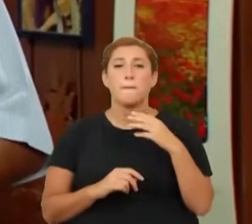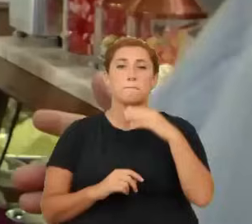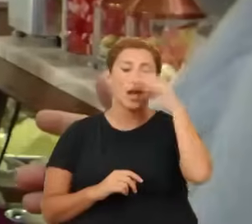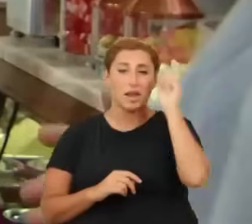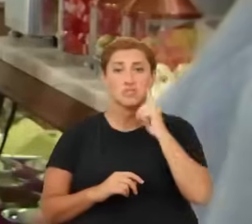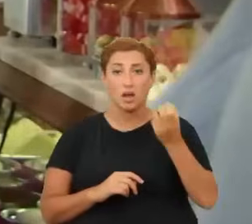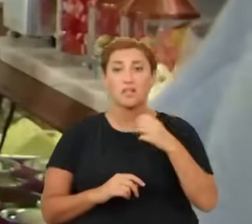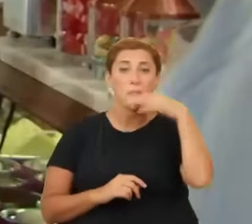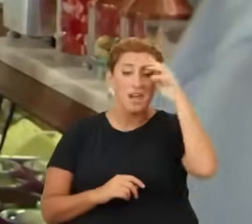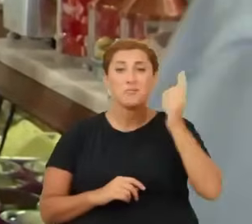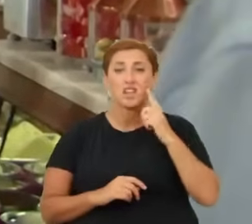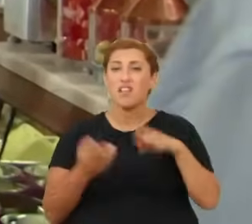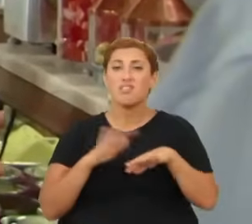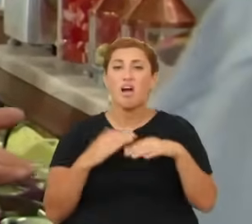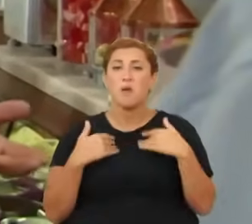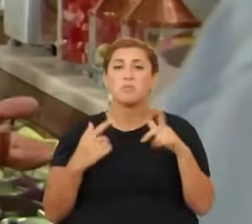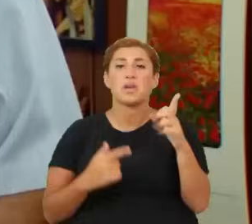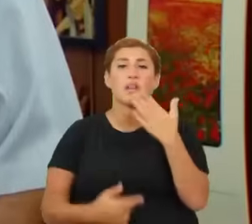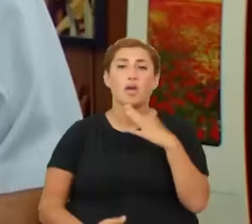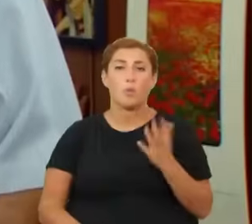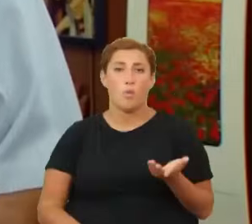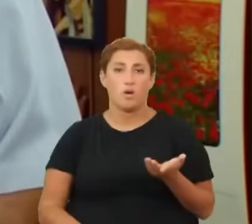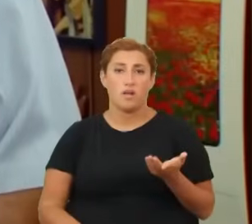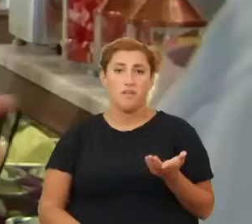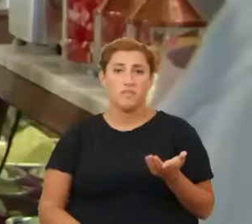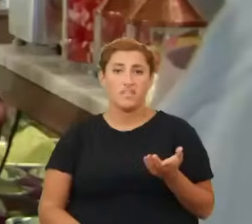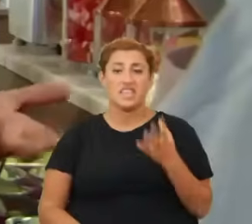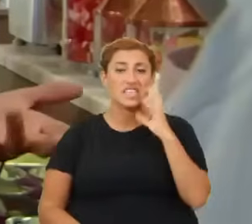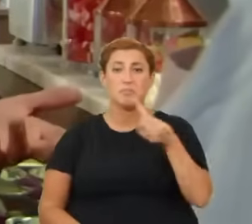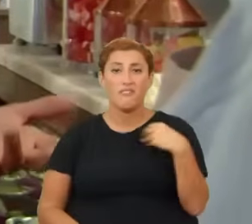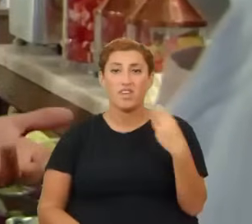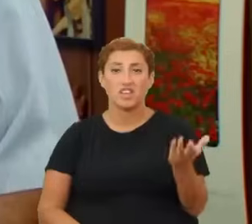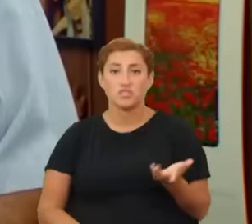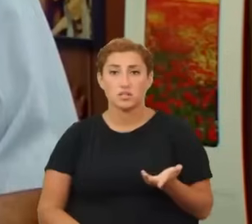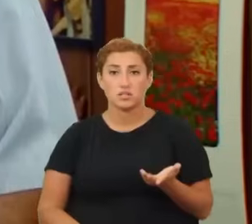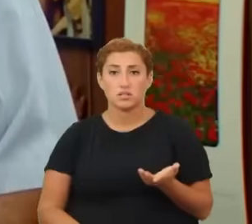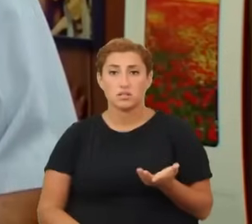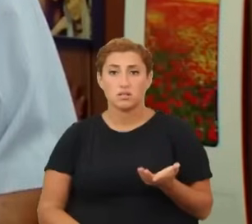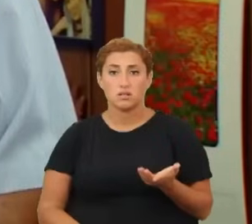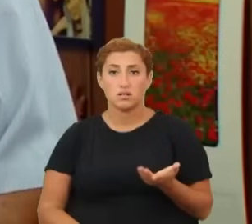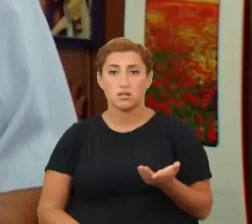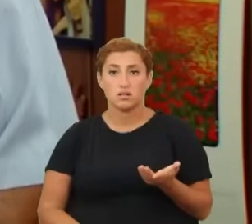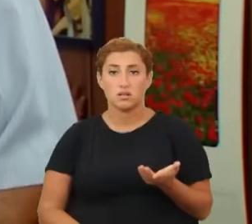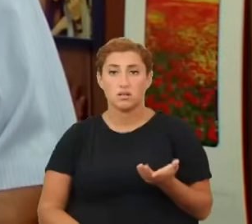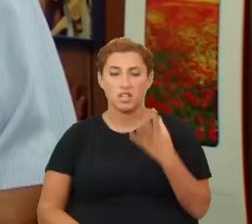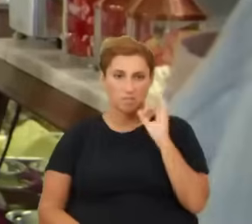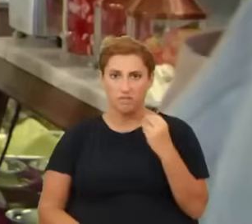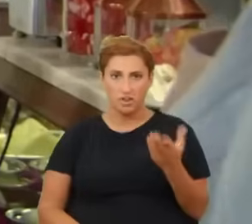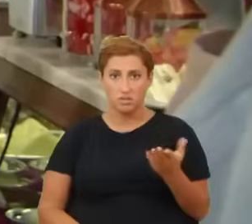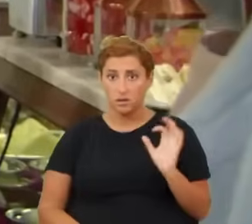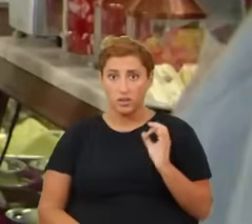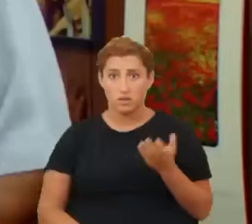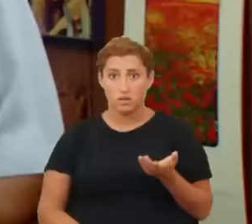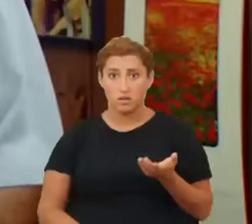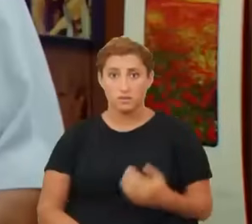mı? Şimdi bayram şekerini ne yapacağız? Gerek yok yani. Kime vereceğiz ki? Kime vereceğiz?